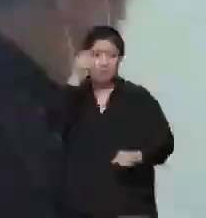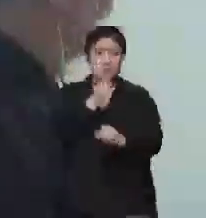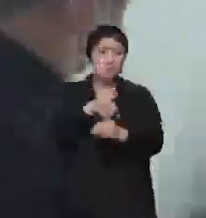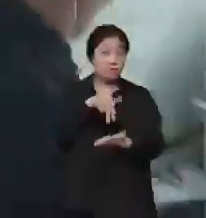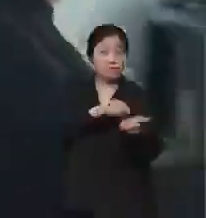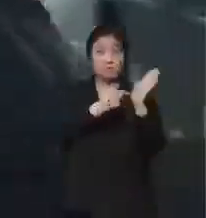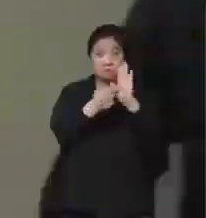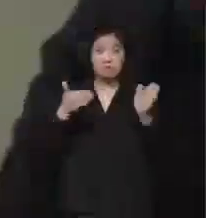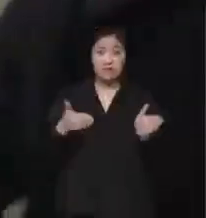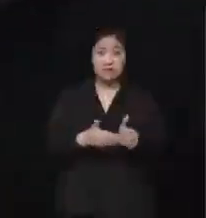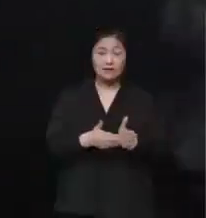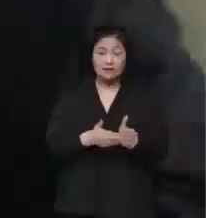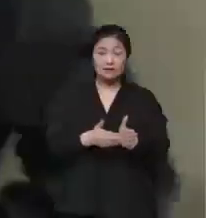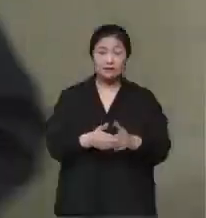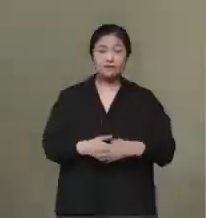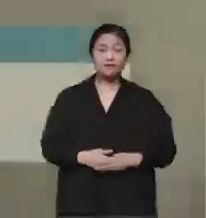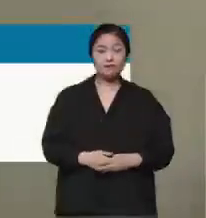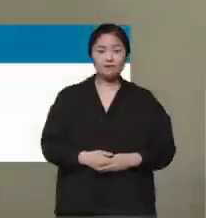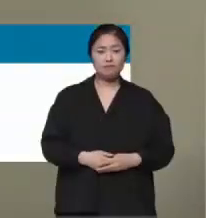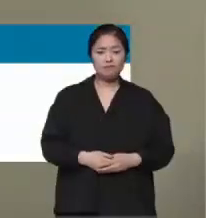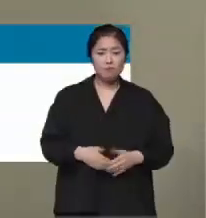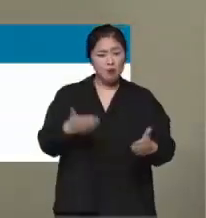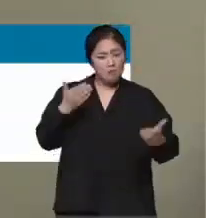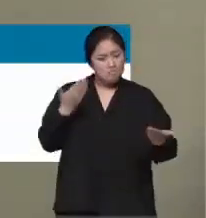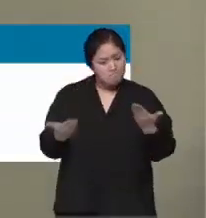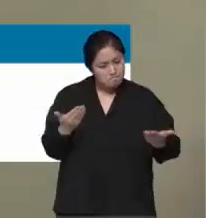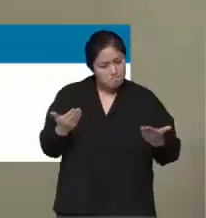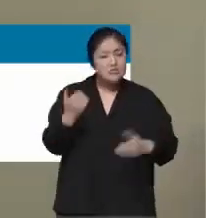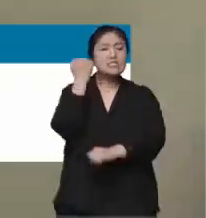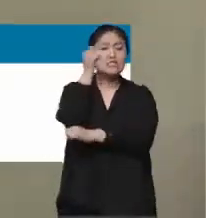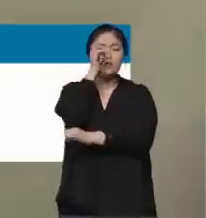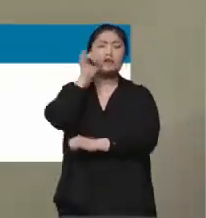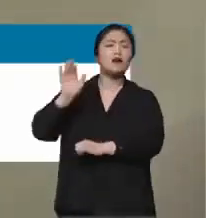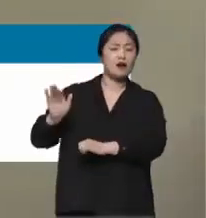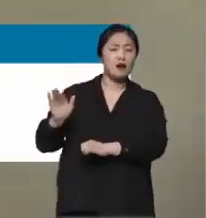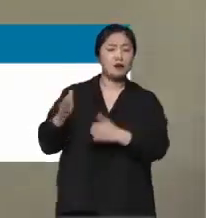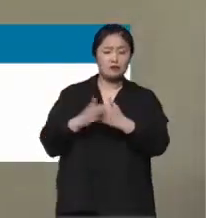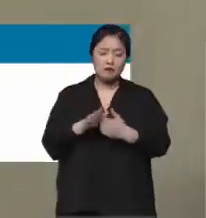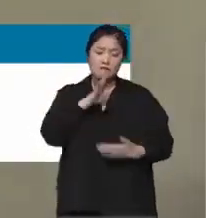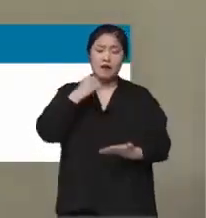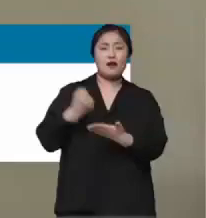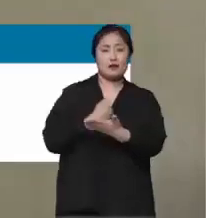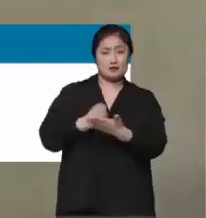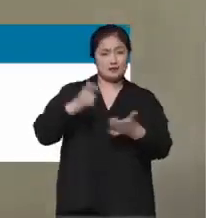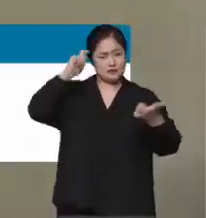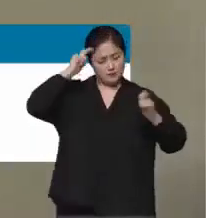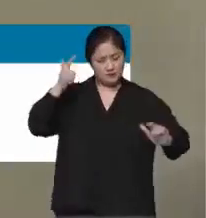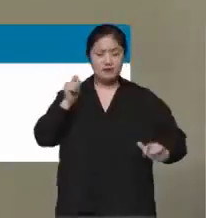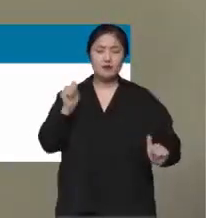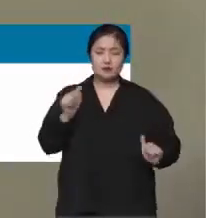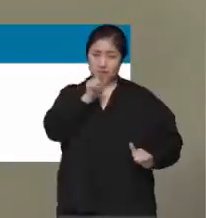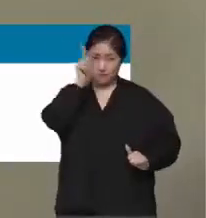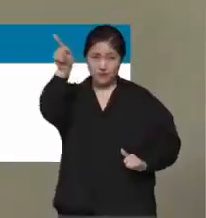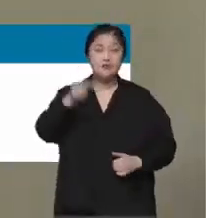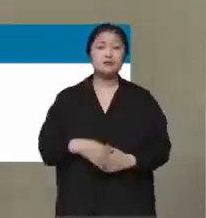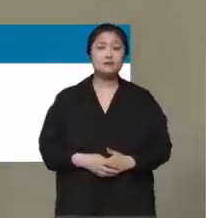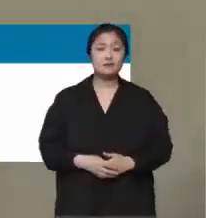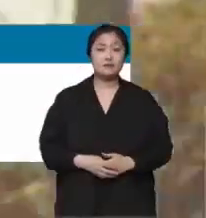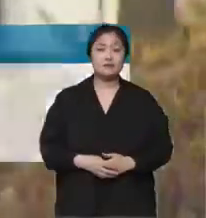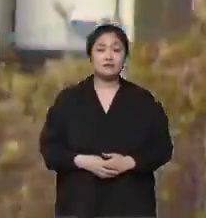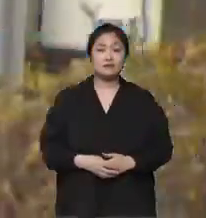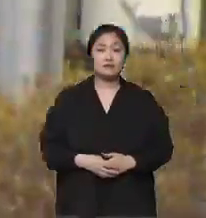밝혔습니다. 뭐 판단의 근거는 있겠지만 매우 유감으로 생각합니다. 즉시 항소를 하도록